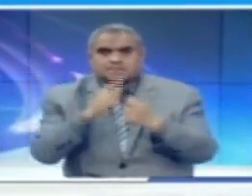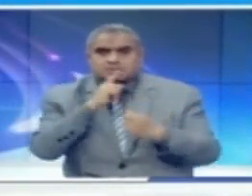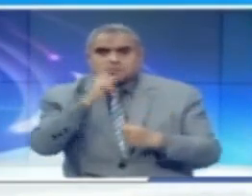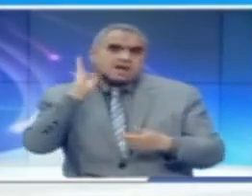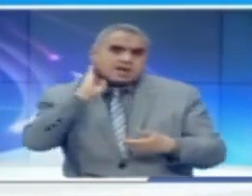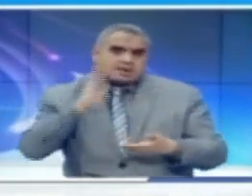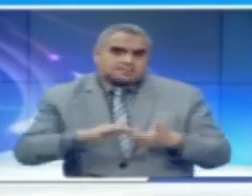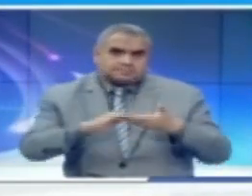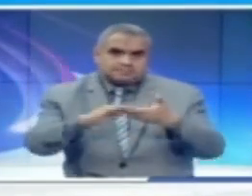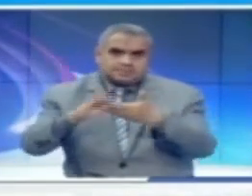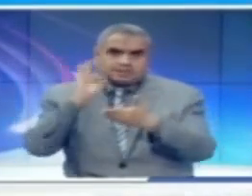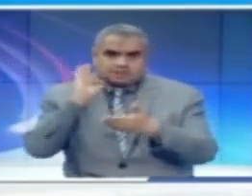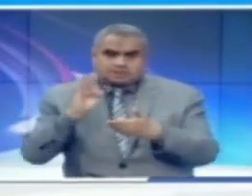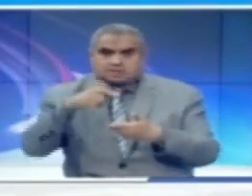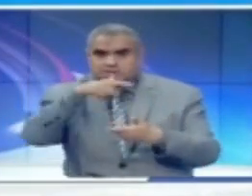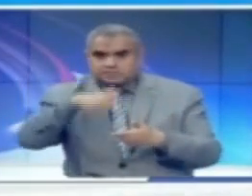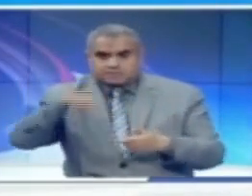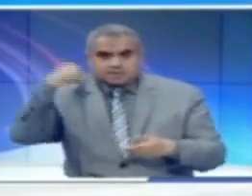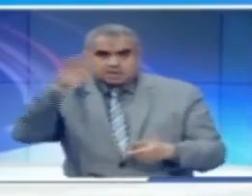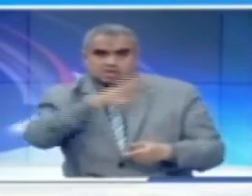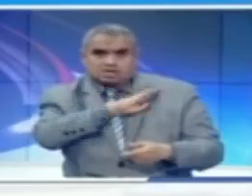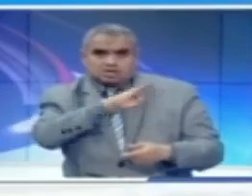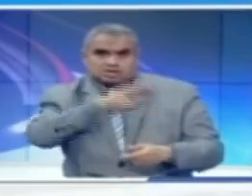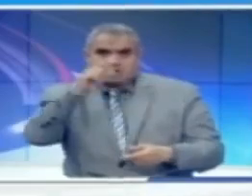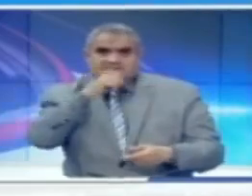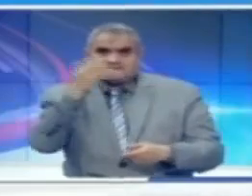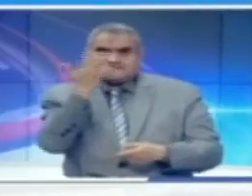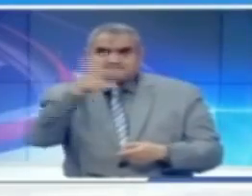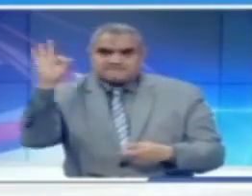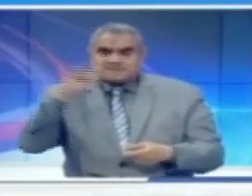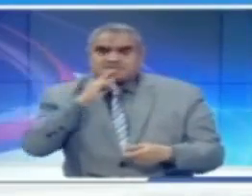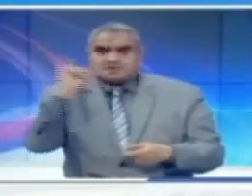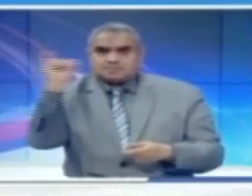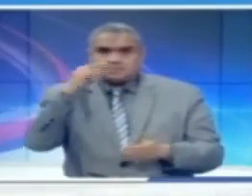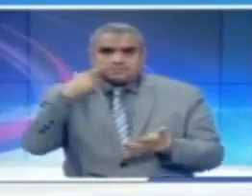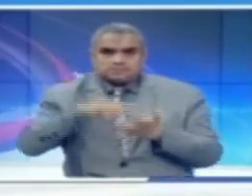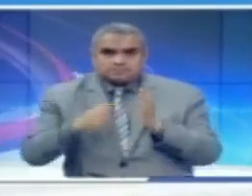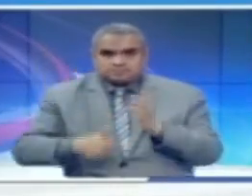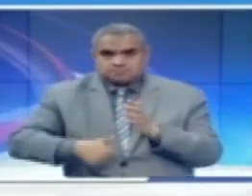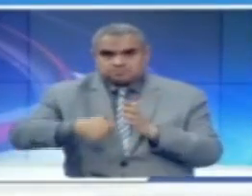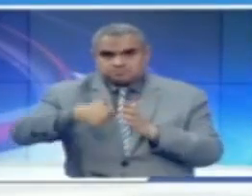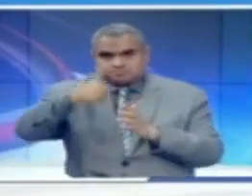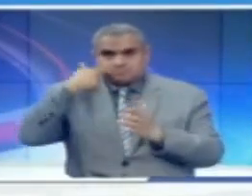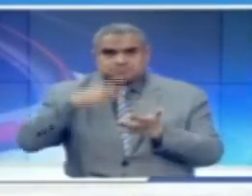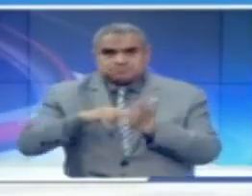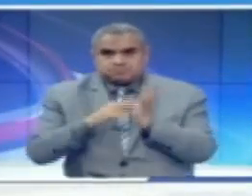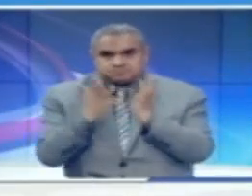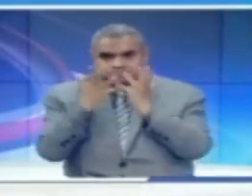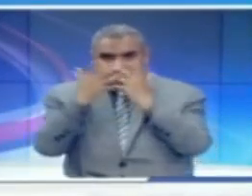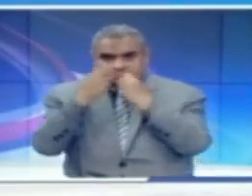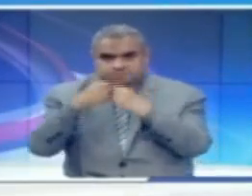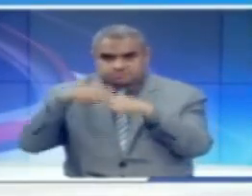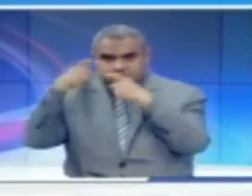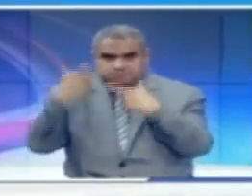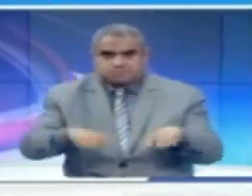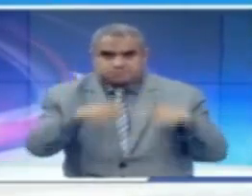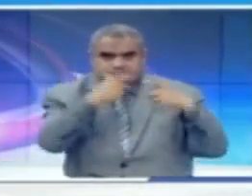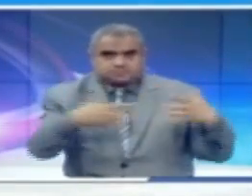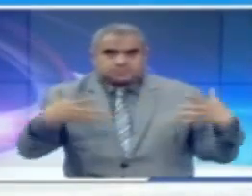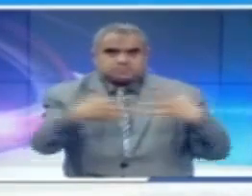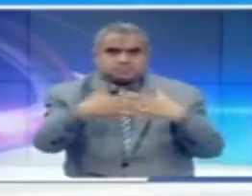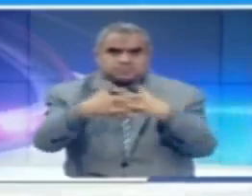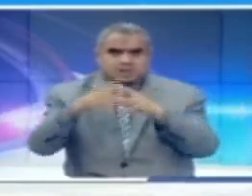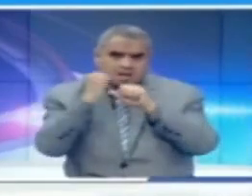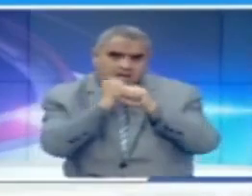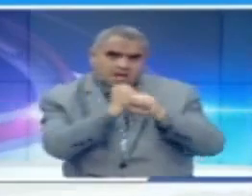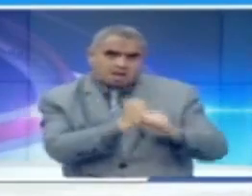وفعالية المواجهة. هذا أكدت وزيرة الجيوش الفرنسية الأهمية التي توليها بلادها لتعزيز التنسيق ولتوطيد علاقات